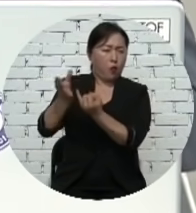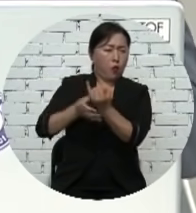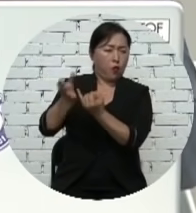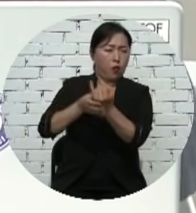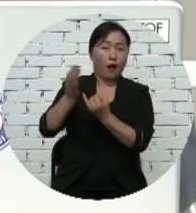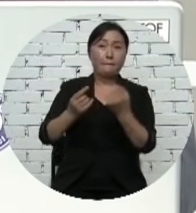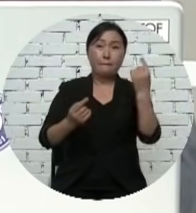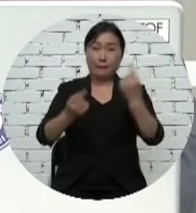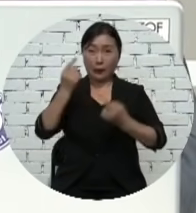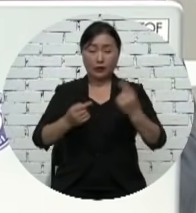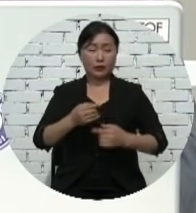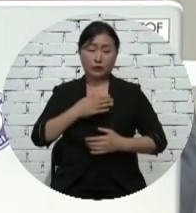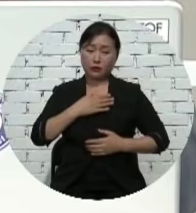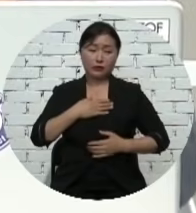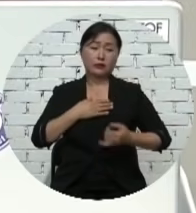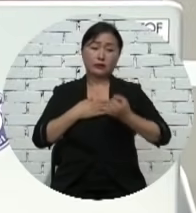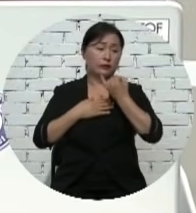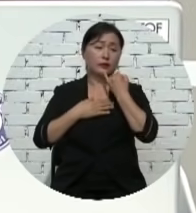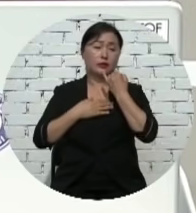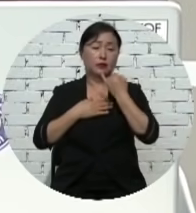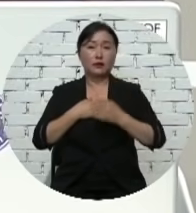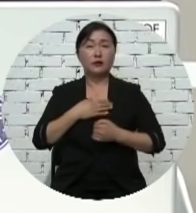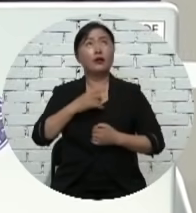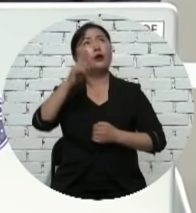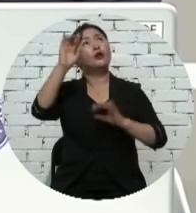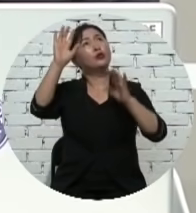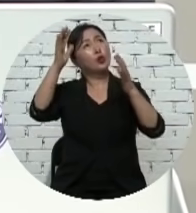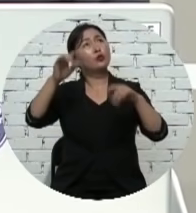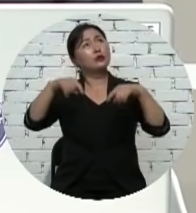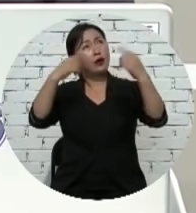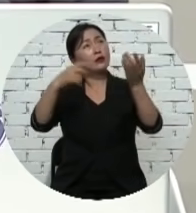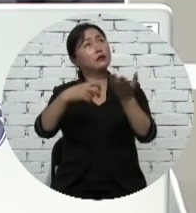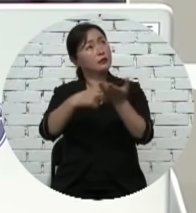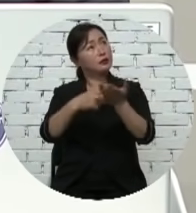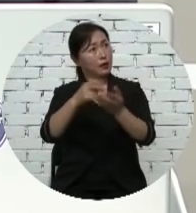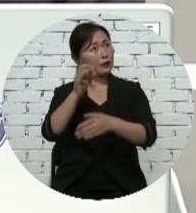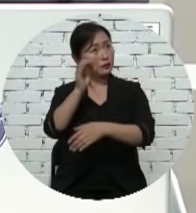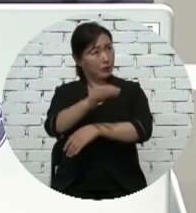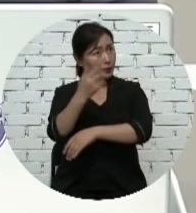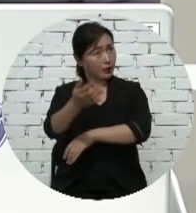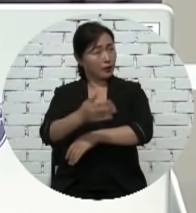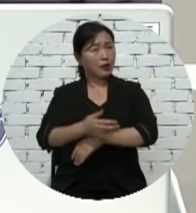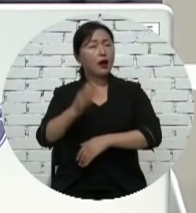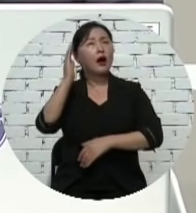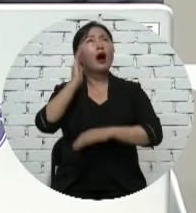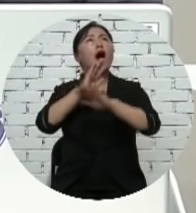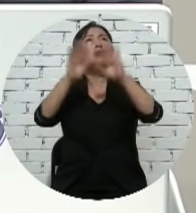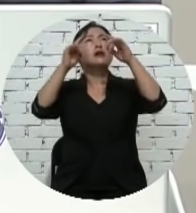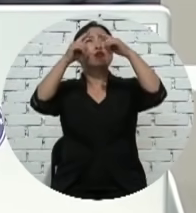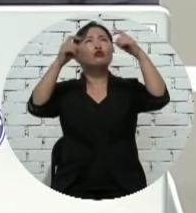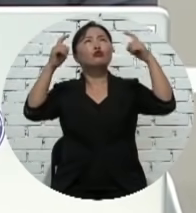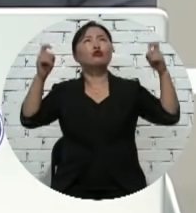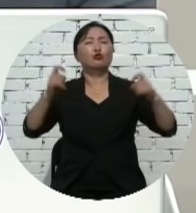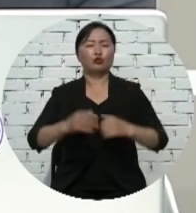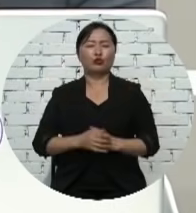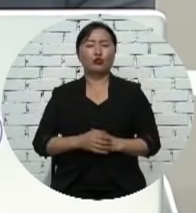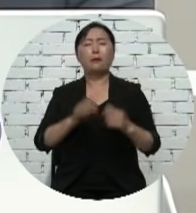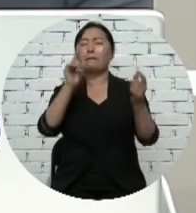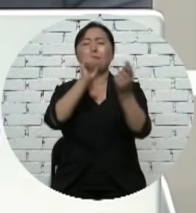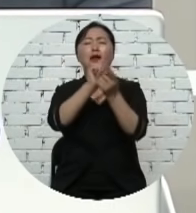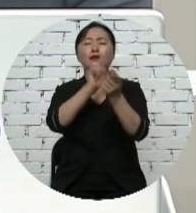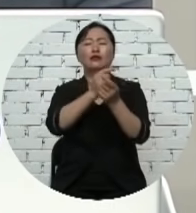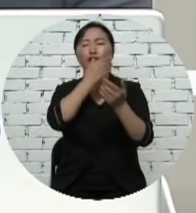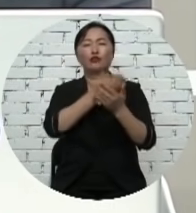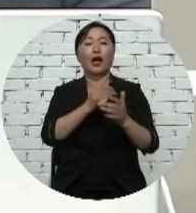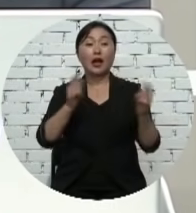뭐 괜찮다. 아 그건 그거고요. 천국 가는 그건... 티켓을 팔아도 괜찮다. 아니 근데 하나만 더 여쭤. 나는 하늘궁이라는 데가 만나는 게 중요한 건 아니고